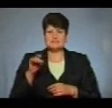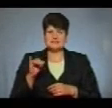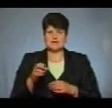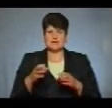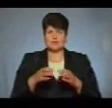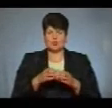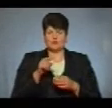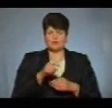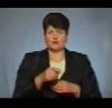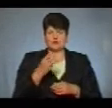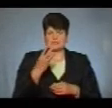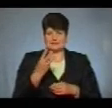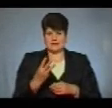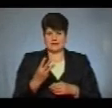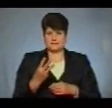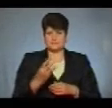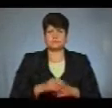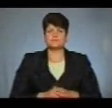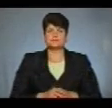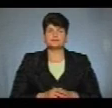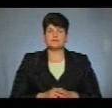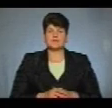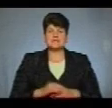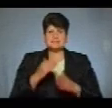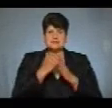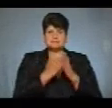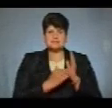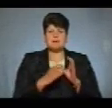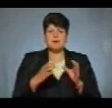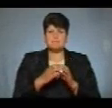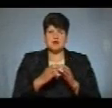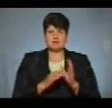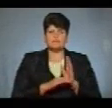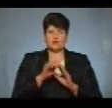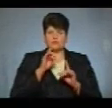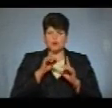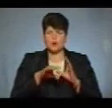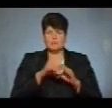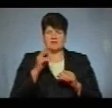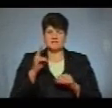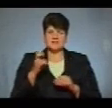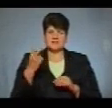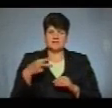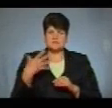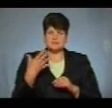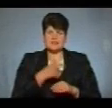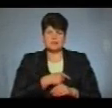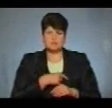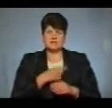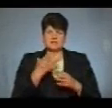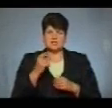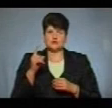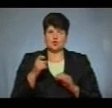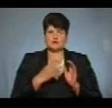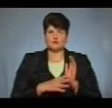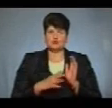понад 3%. Статистична похибка – 2%. За списками партії до Верховної Ради обирається 225 депутатів, ще